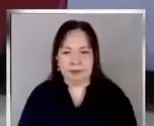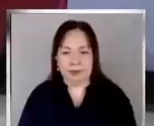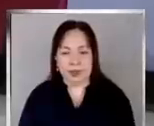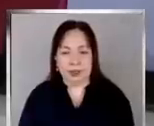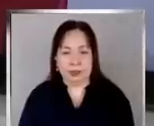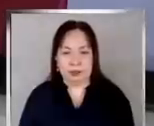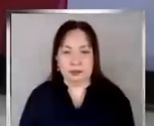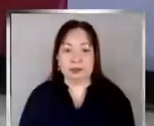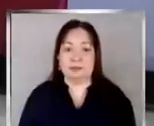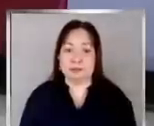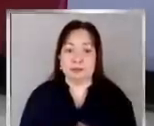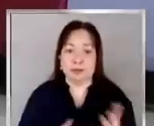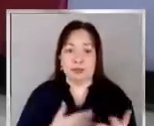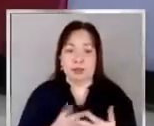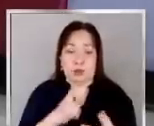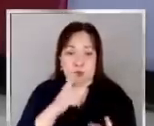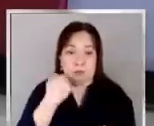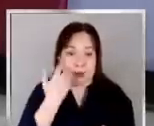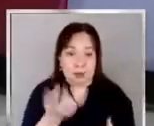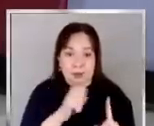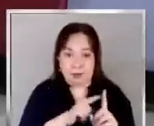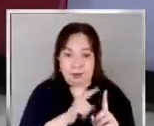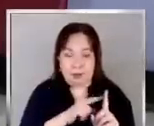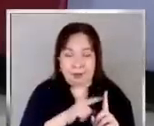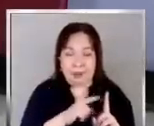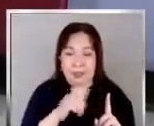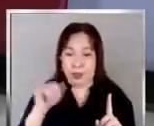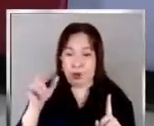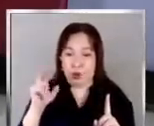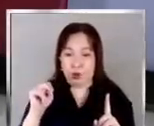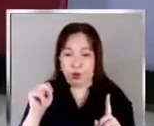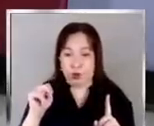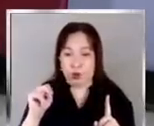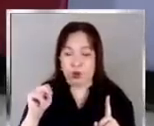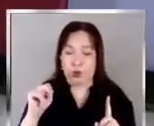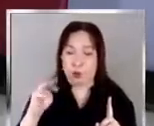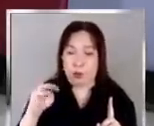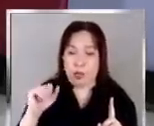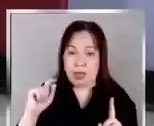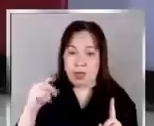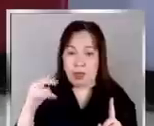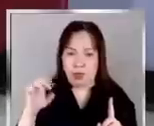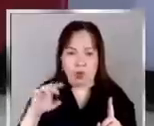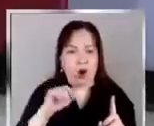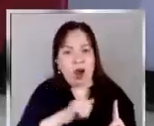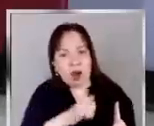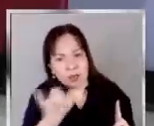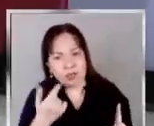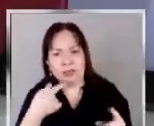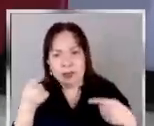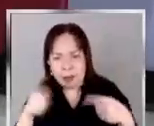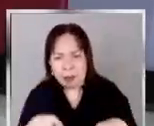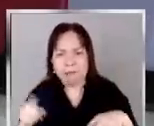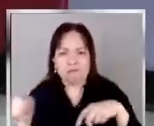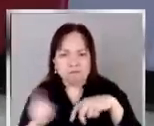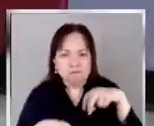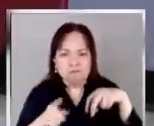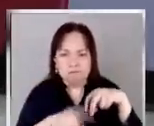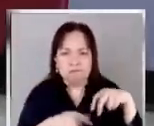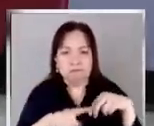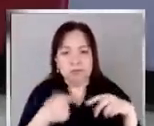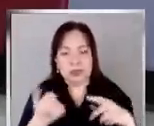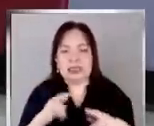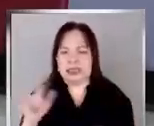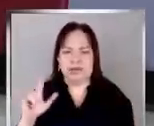Bukod sa ikinasawi ni John Matthew Salili, may isa pang insidente ng hazing na kinasangkutan din daw ng Tau Gamma